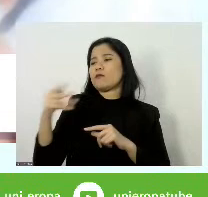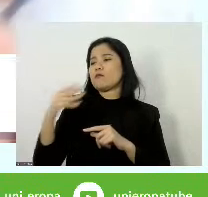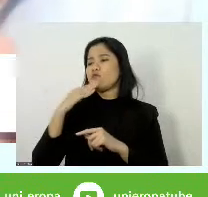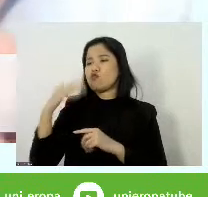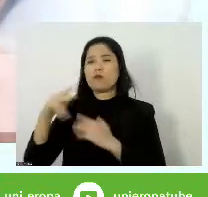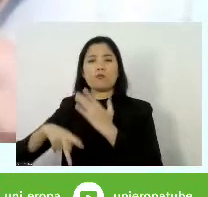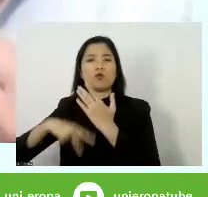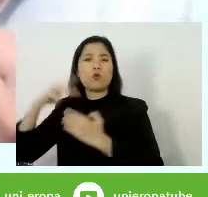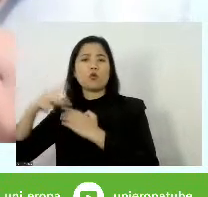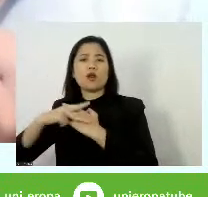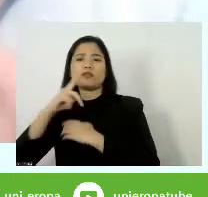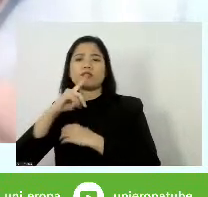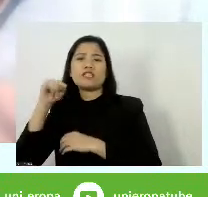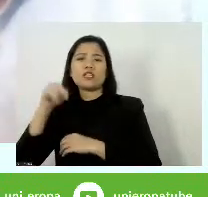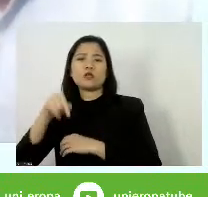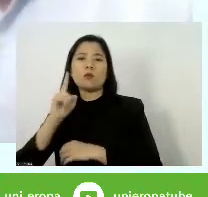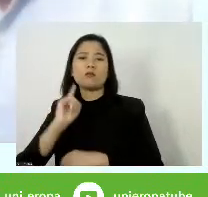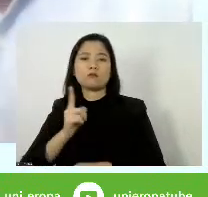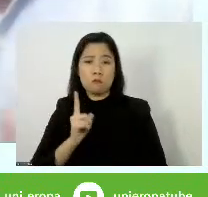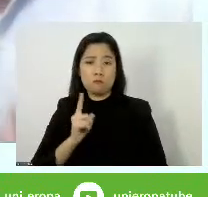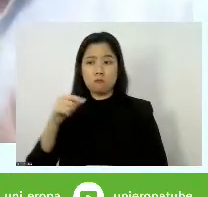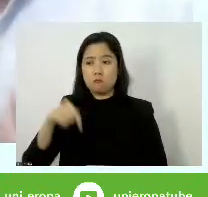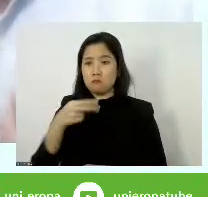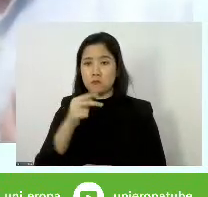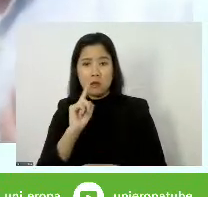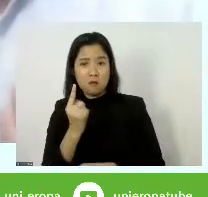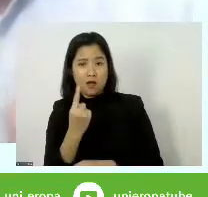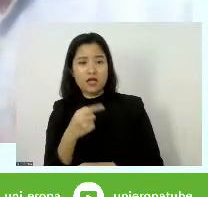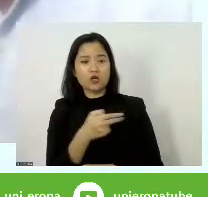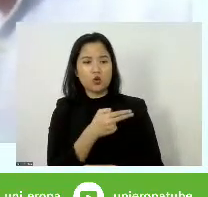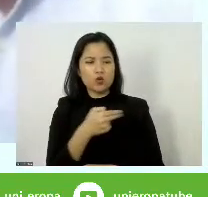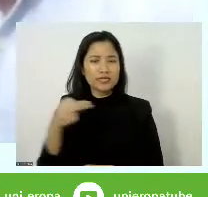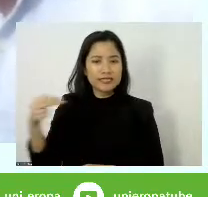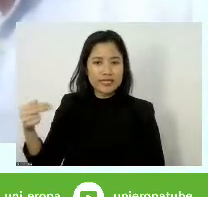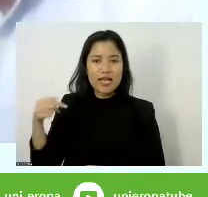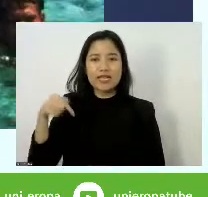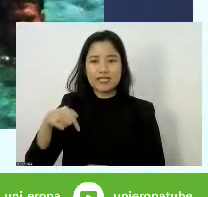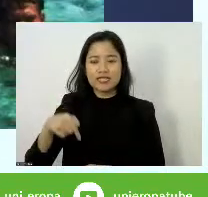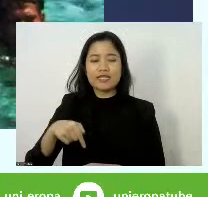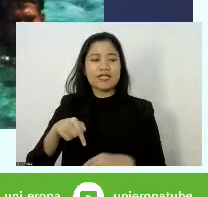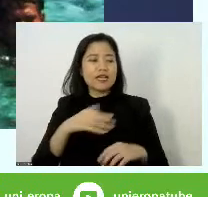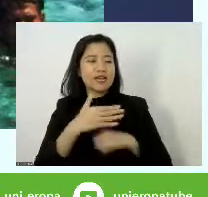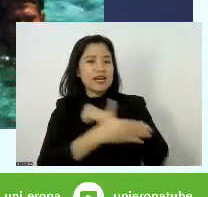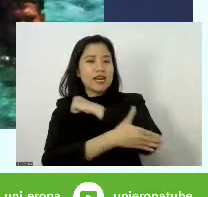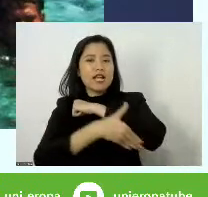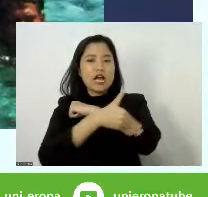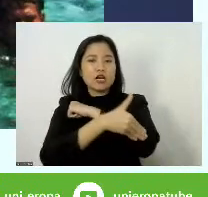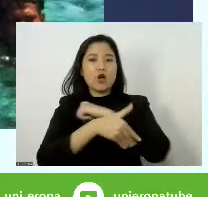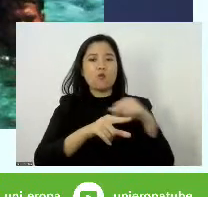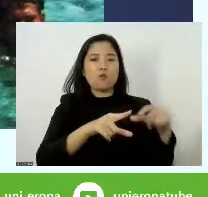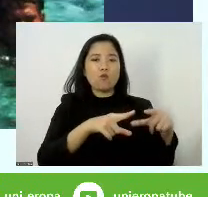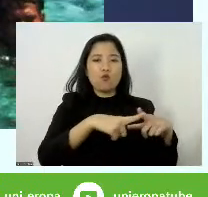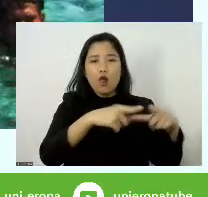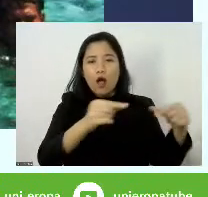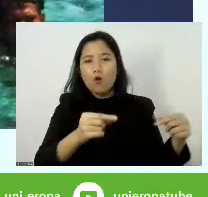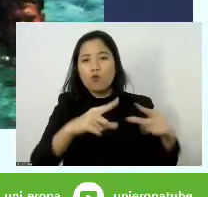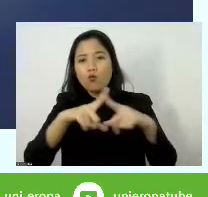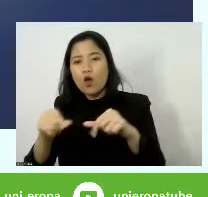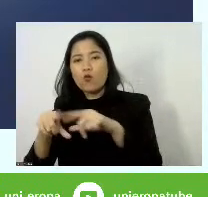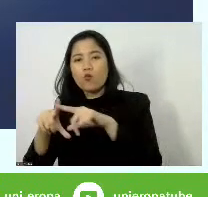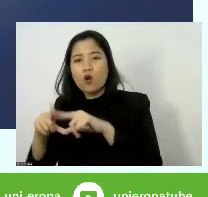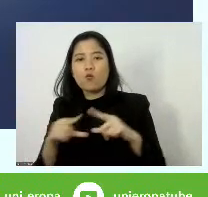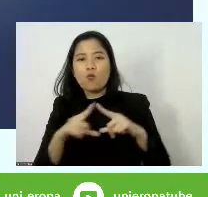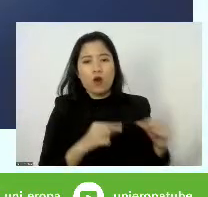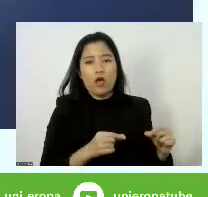pernah yang pertama adalah di Indonesia sebagai negara aksi pelagik sebagai negara kepulauan yang dari